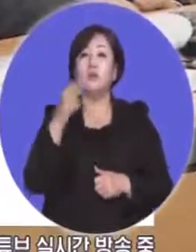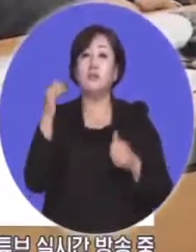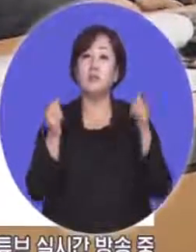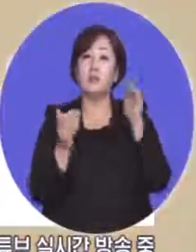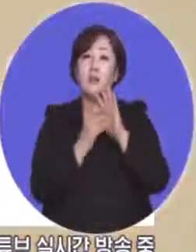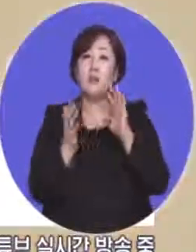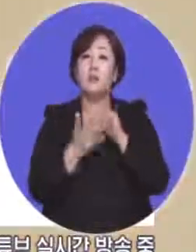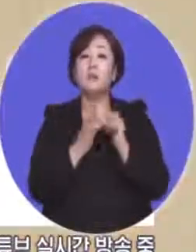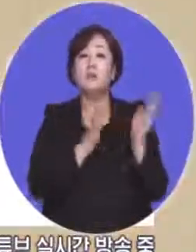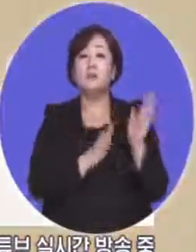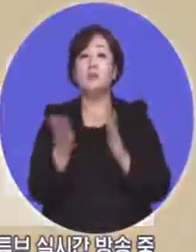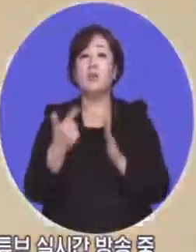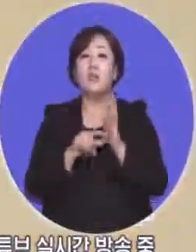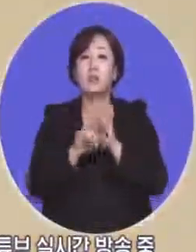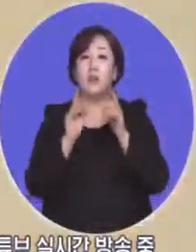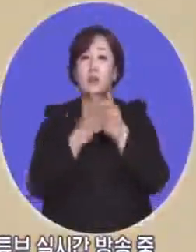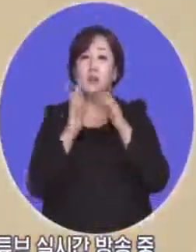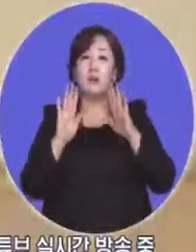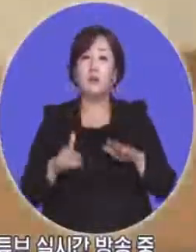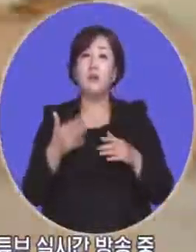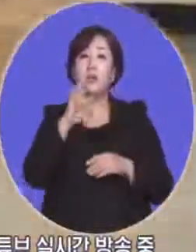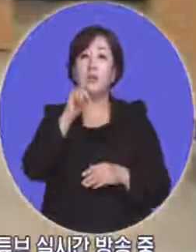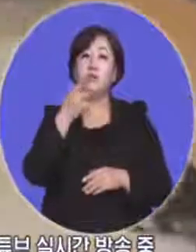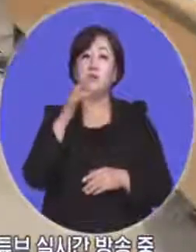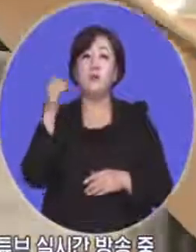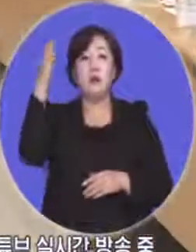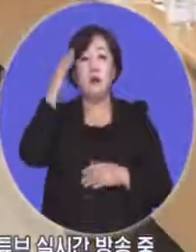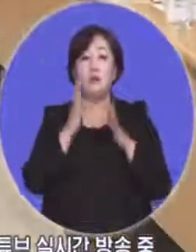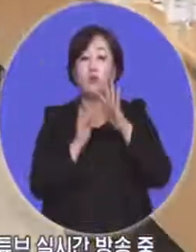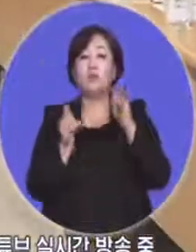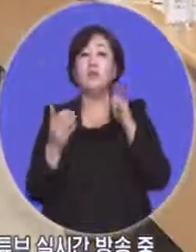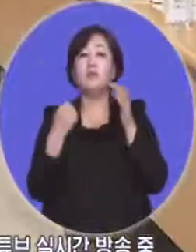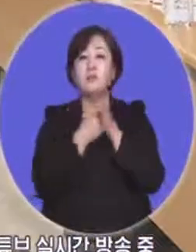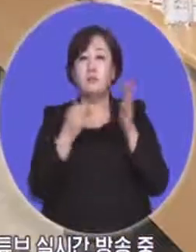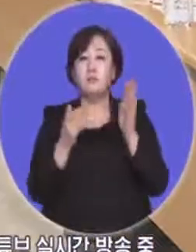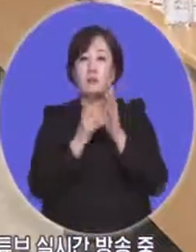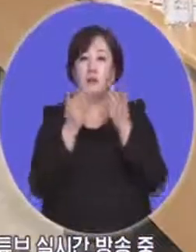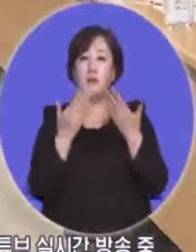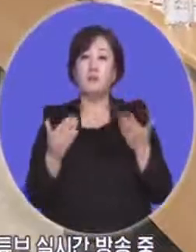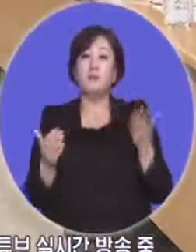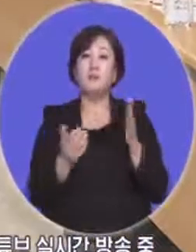우대하는 풍토를 만들기 위해 이달의 기능 한국인을 선정하고 있습니다.